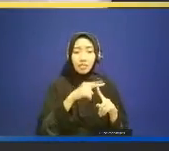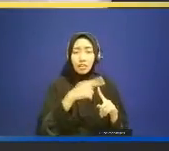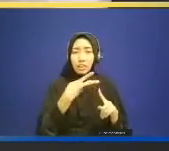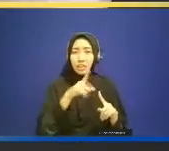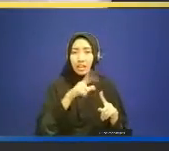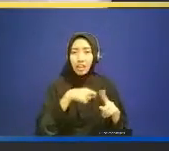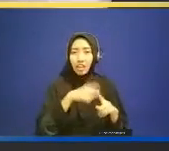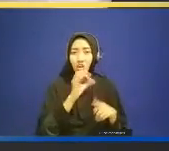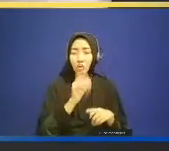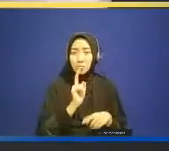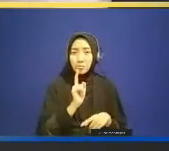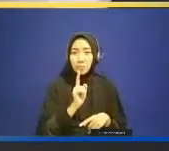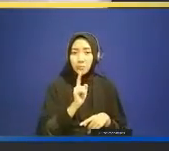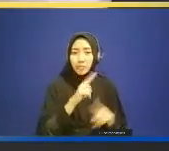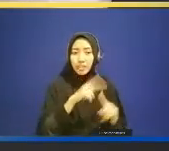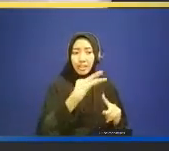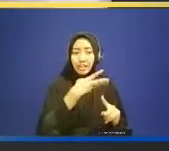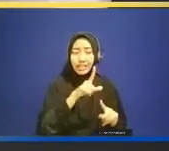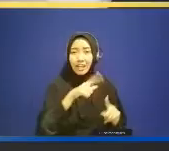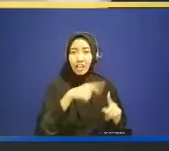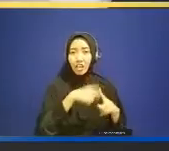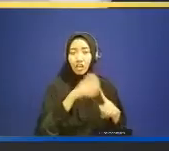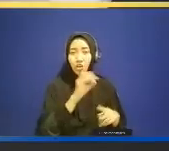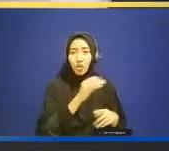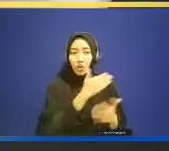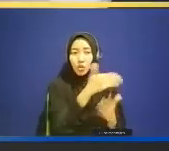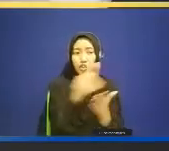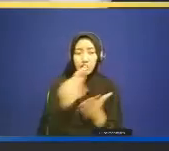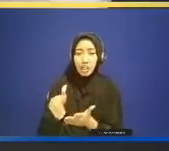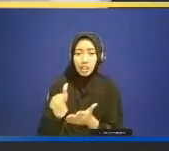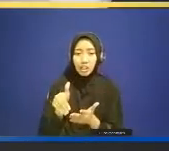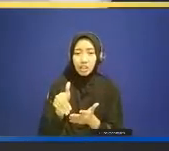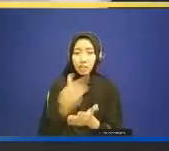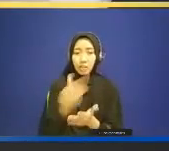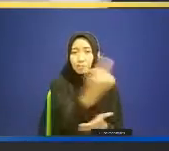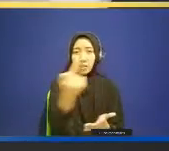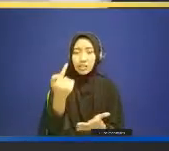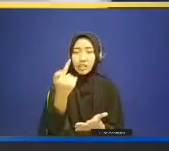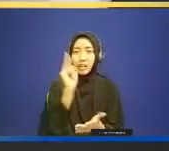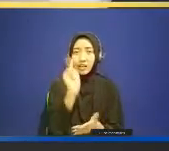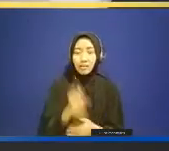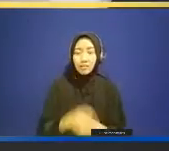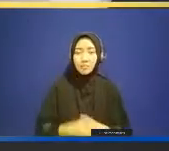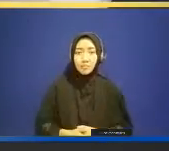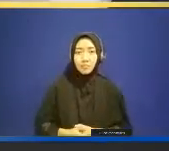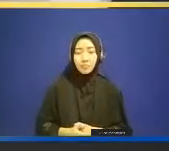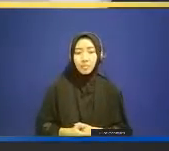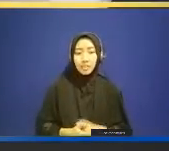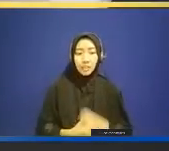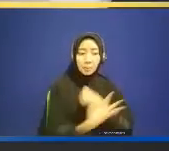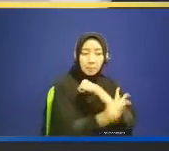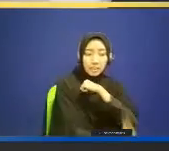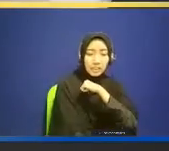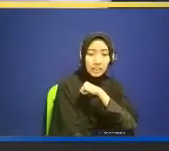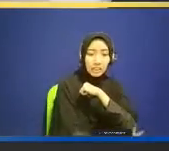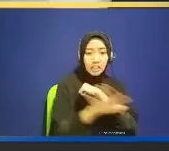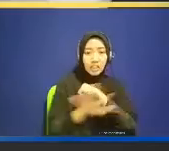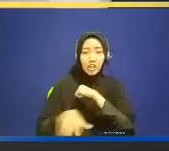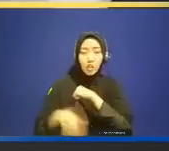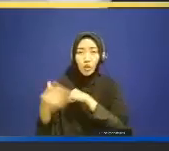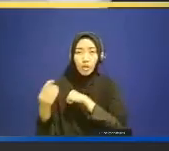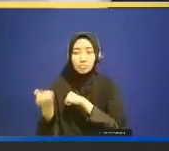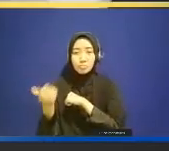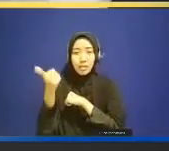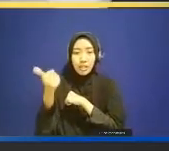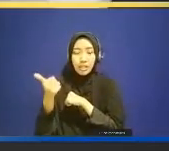karena apa Karena Telkom punya data mengenai prevailing orang nya mereka yang miskin atau Vulnerable itu